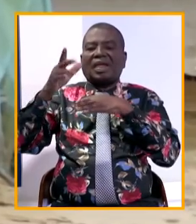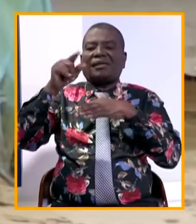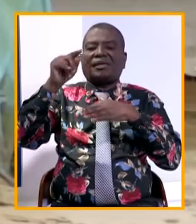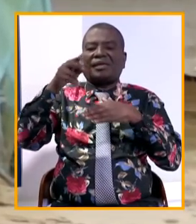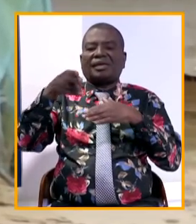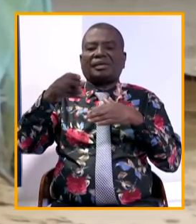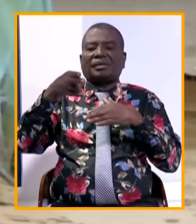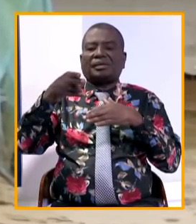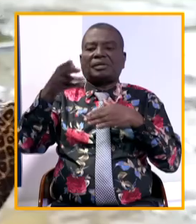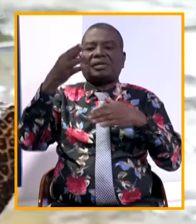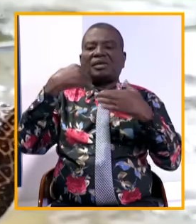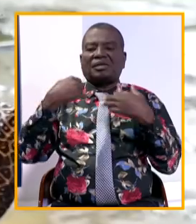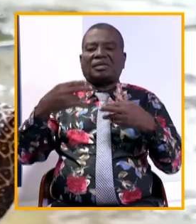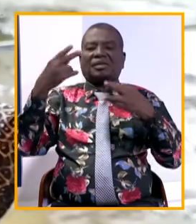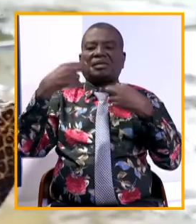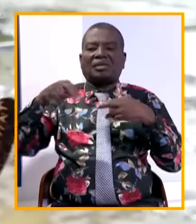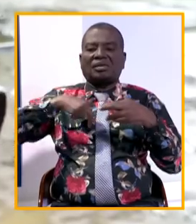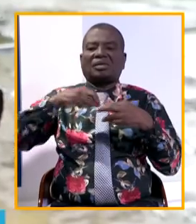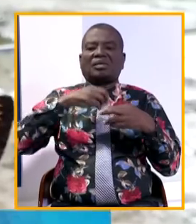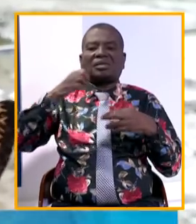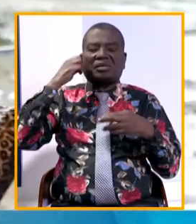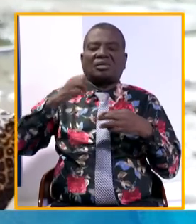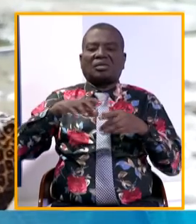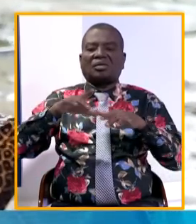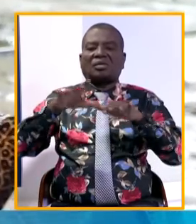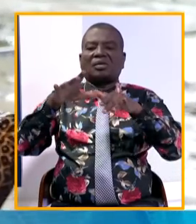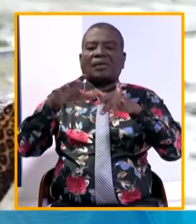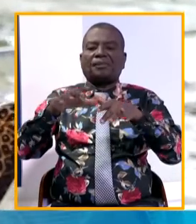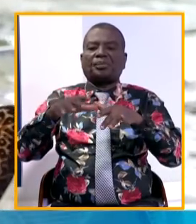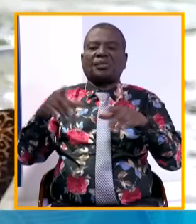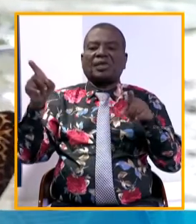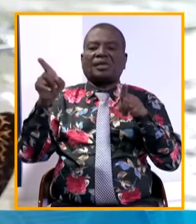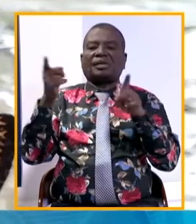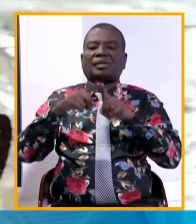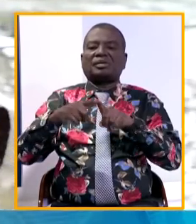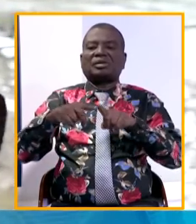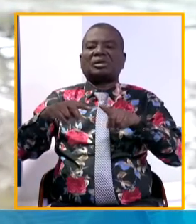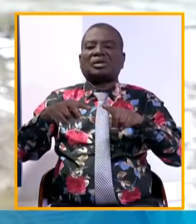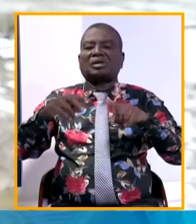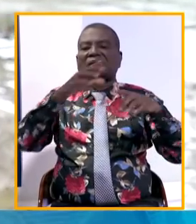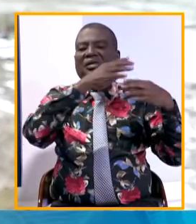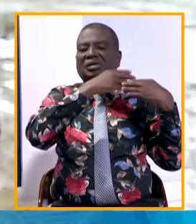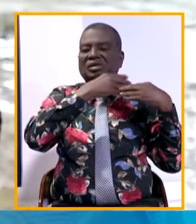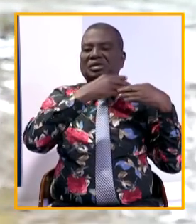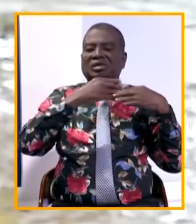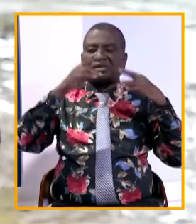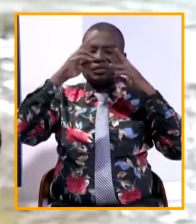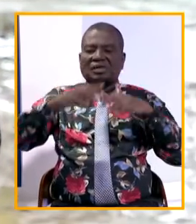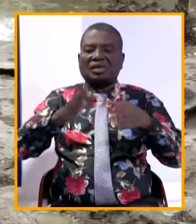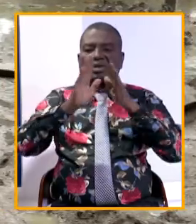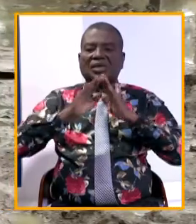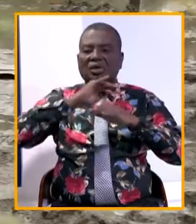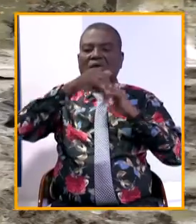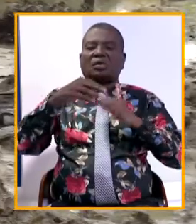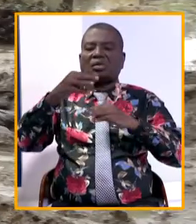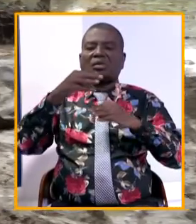20h, ça vient seulement. Nous étions au champ, quand le chef du village a demandé que tout le monde rentre. À mon arrivée, l'eau